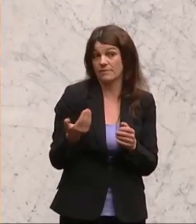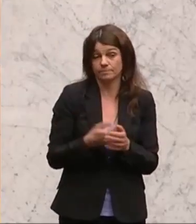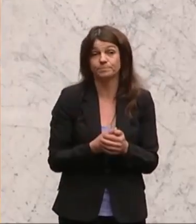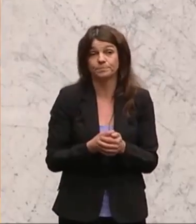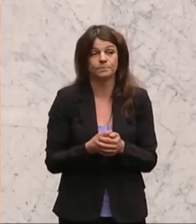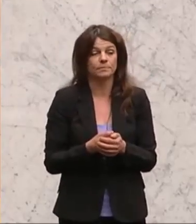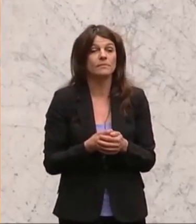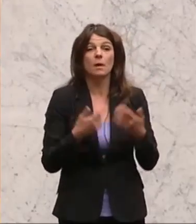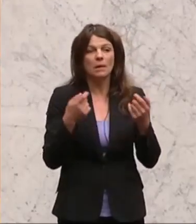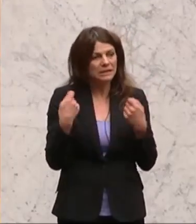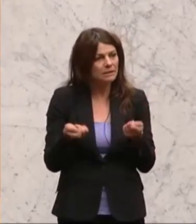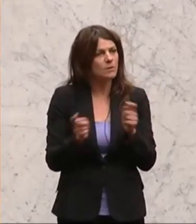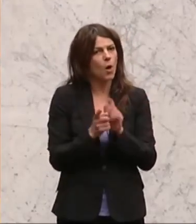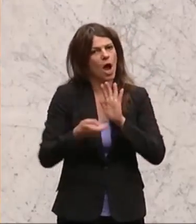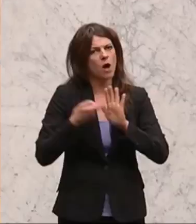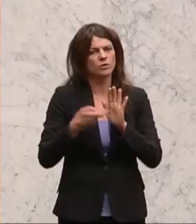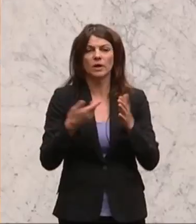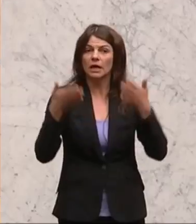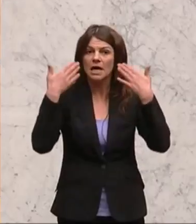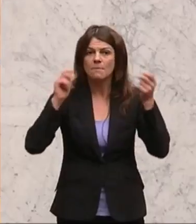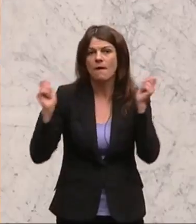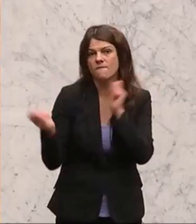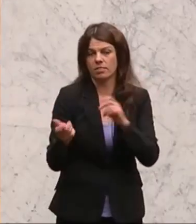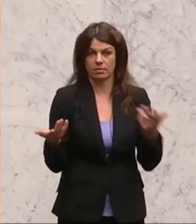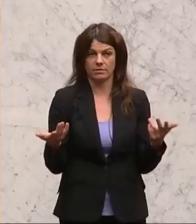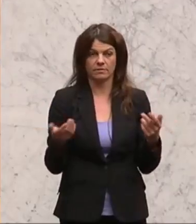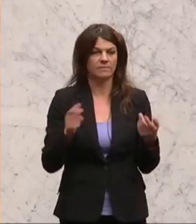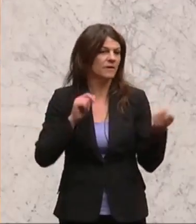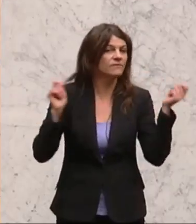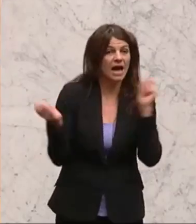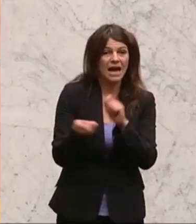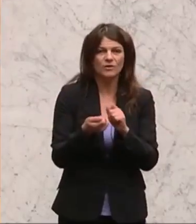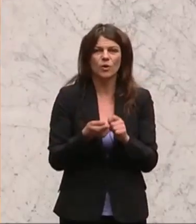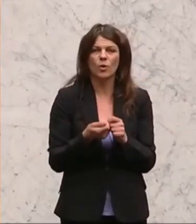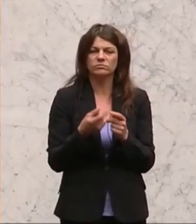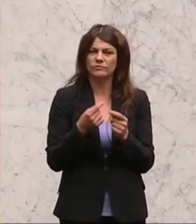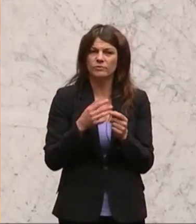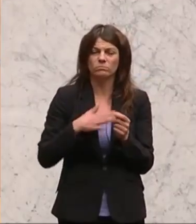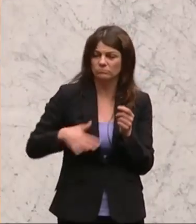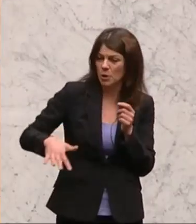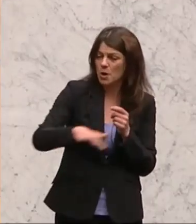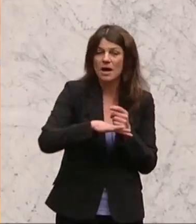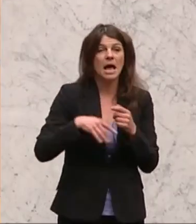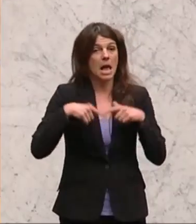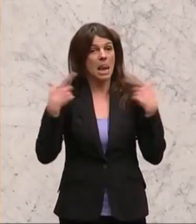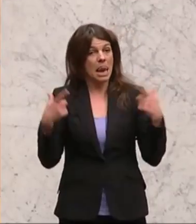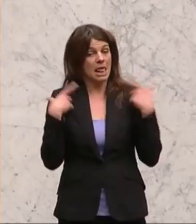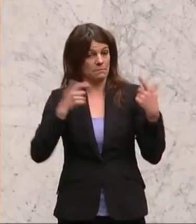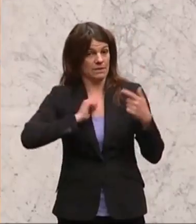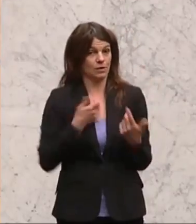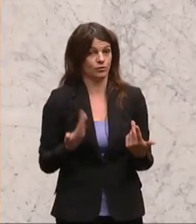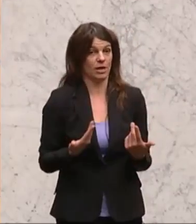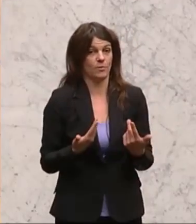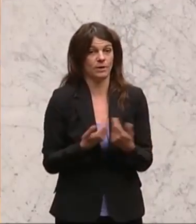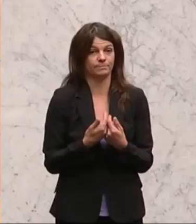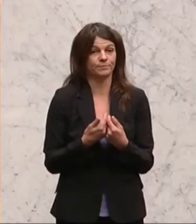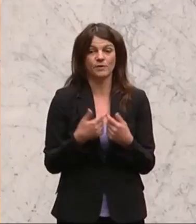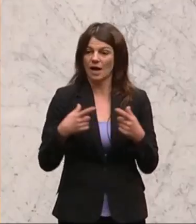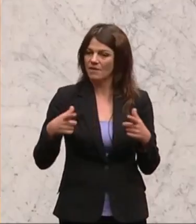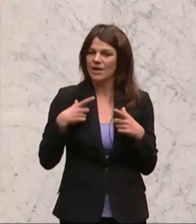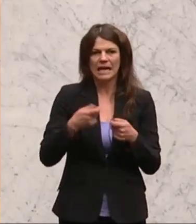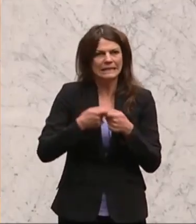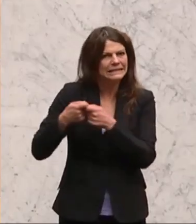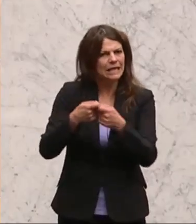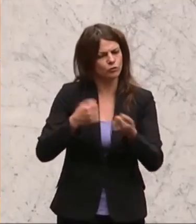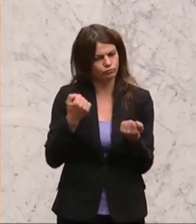gleichzeitig haben wir auch die Herausforderungen, den Klimawandel, die Veränderung der fundamentalen Lebensgrundsätze für unsere Gesellschaft.